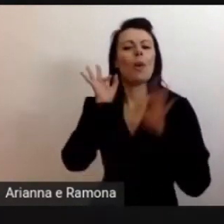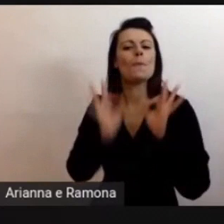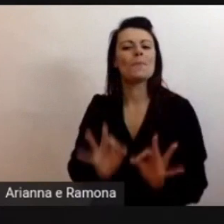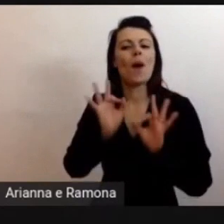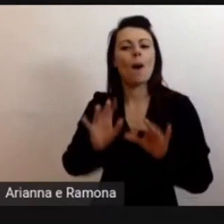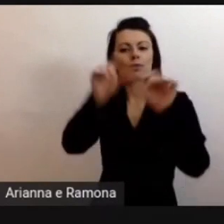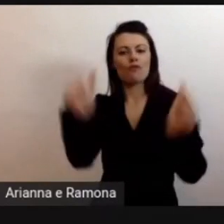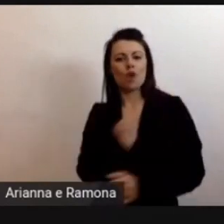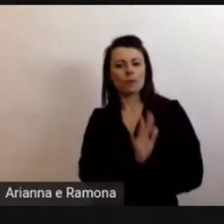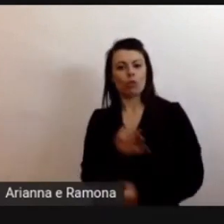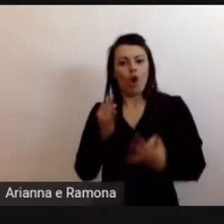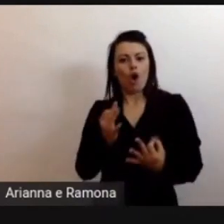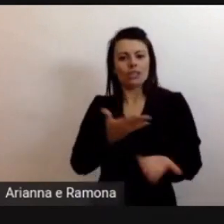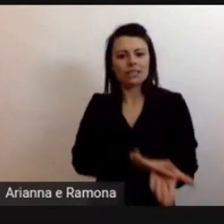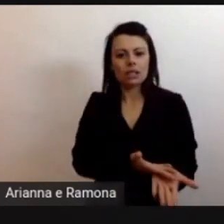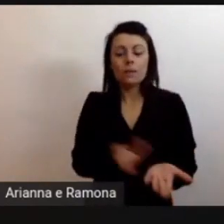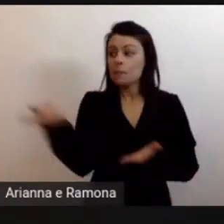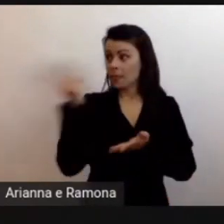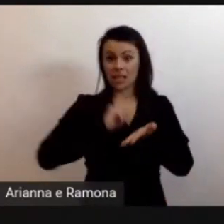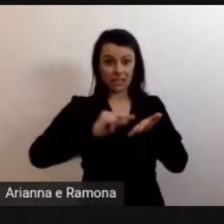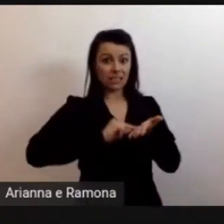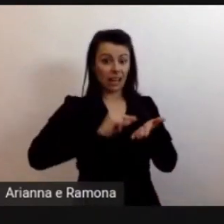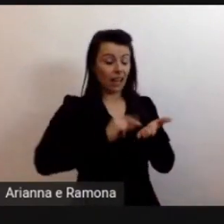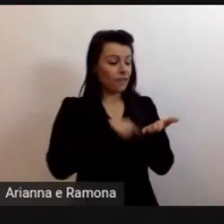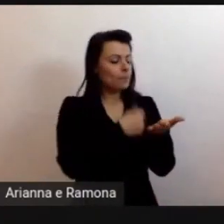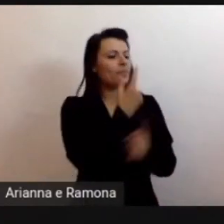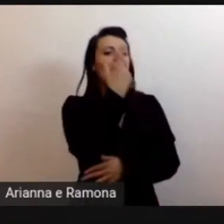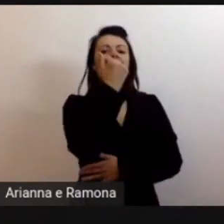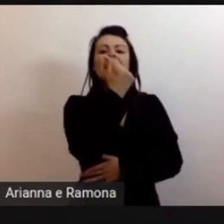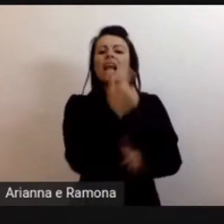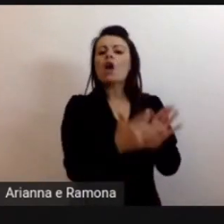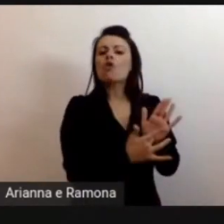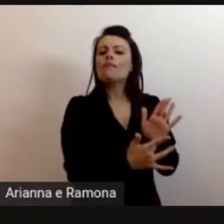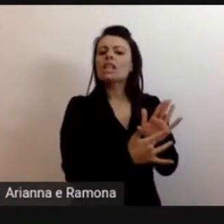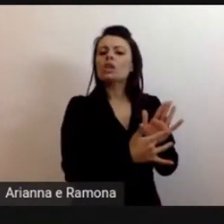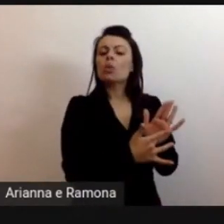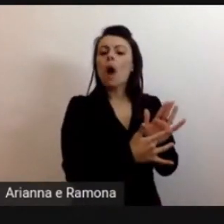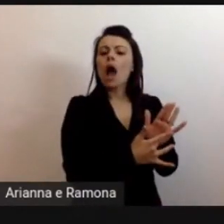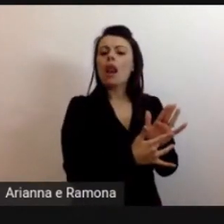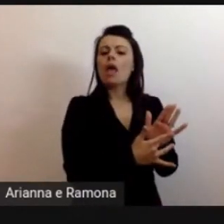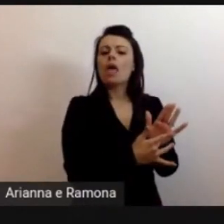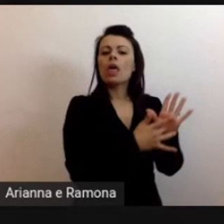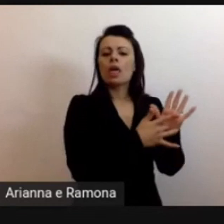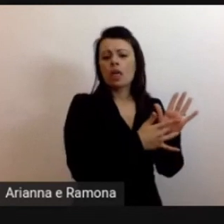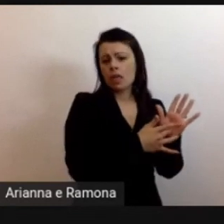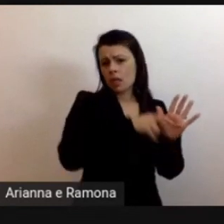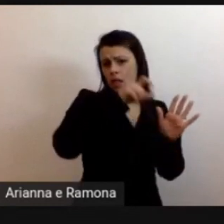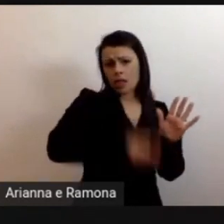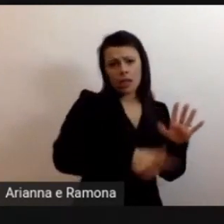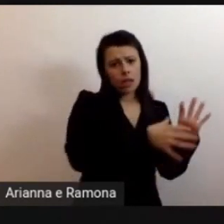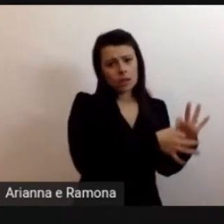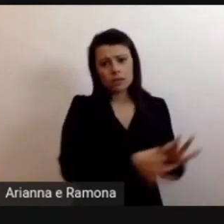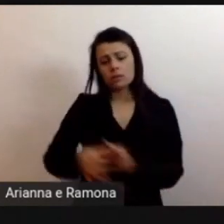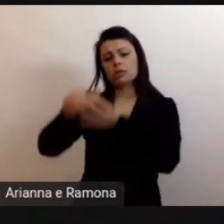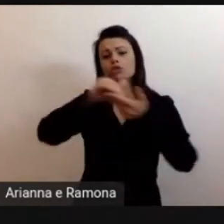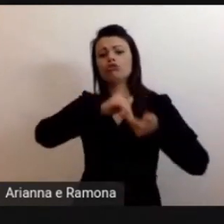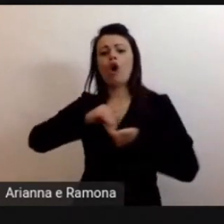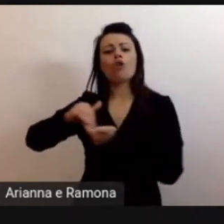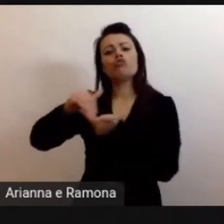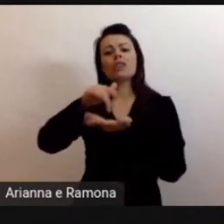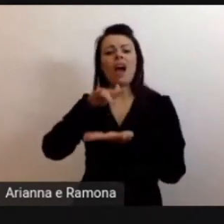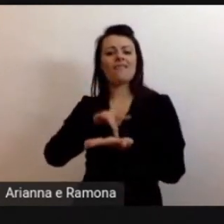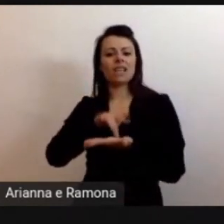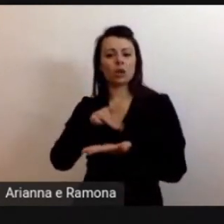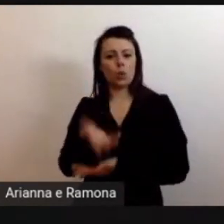e tu scrivi ad un denaro virtuale non può che corrispondere una società virtuale è